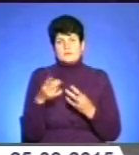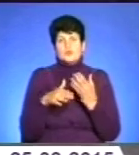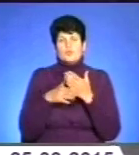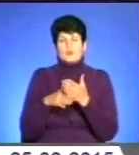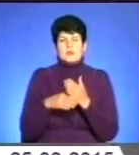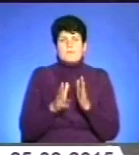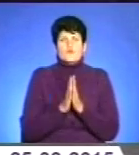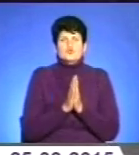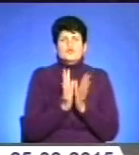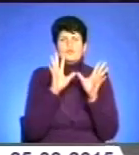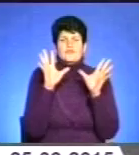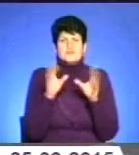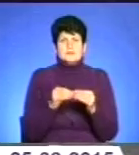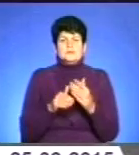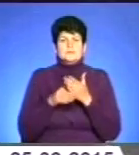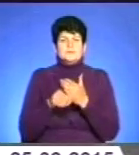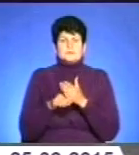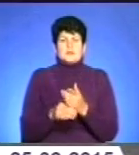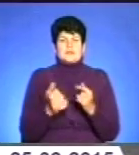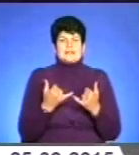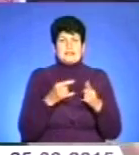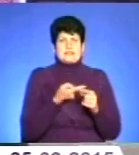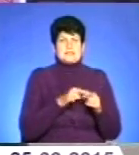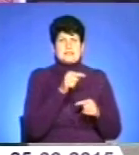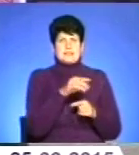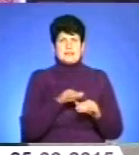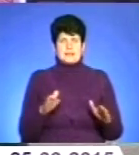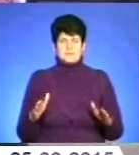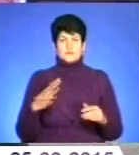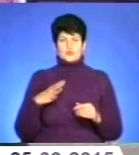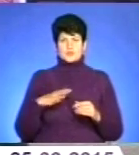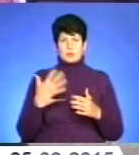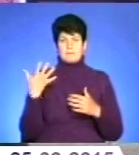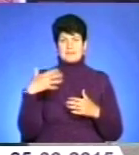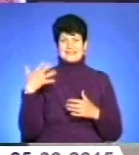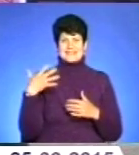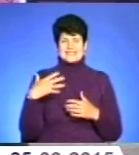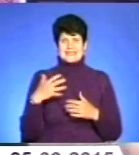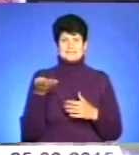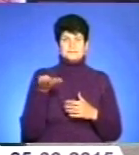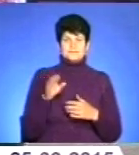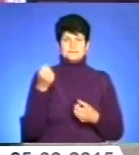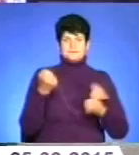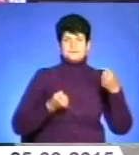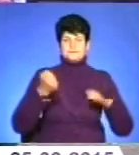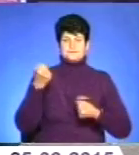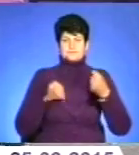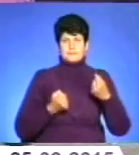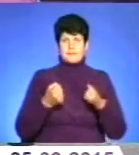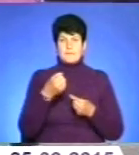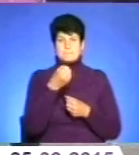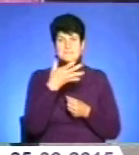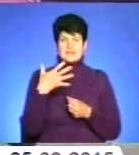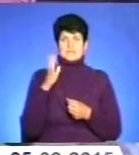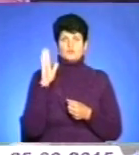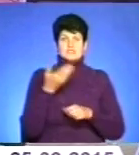щоб всі долучалися до таких акцій заради цих дітей. Ми очікуємо коло 50 екіпажів. Це будуть екіпажі більше 15 буде